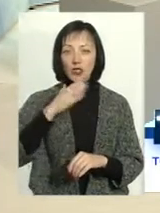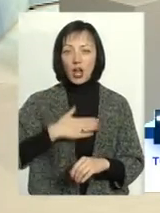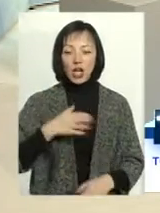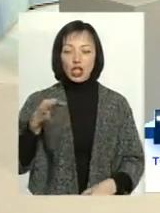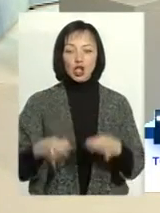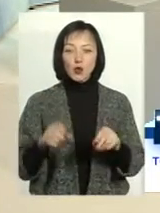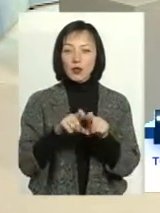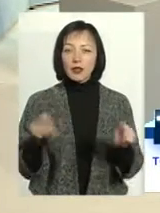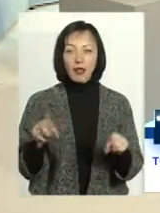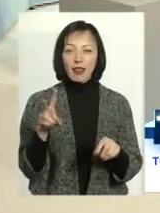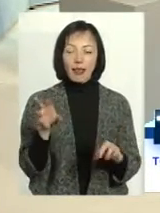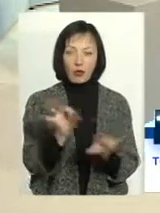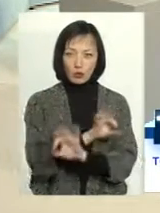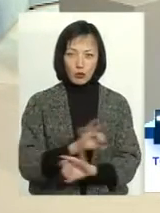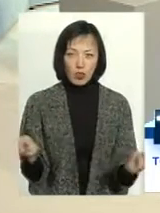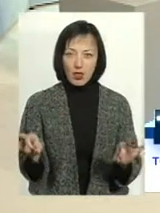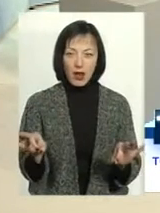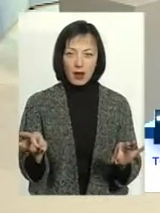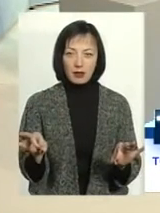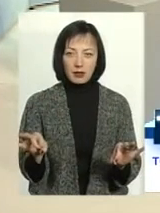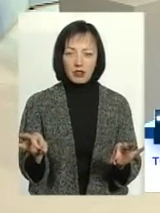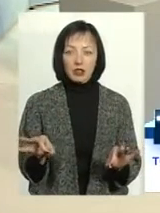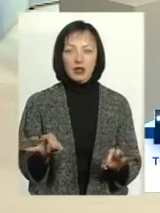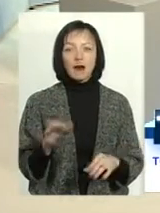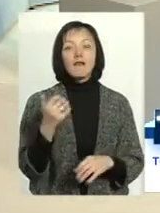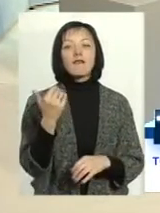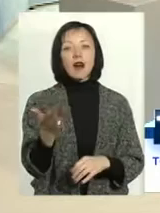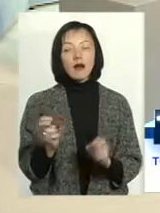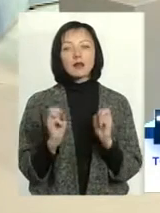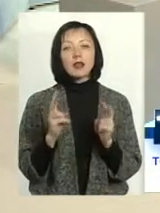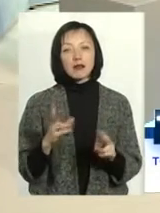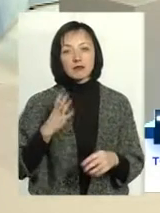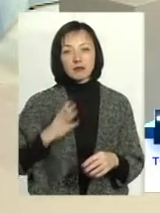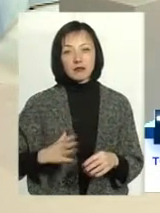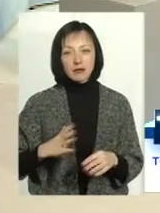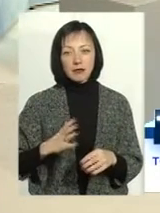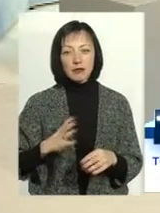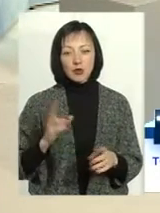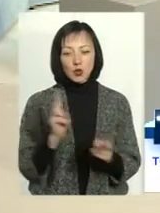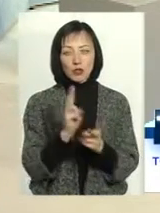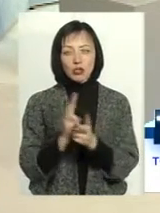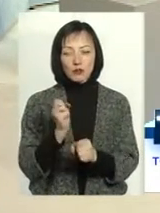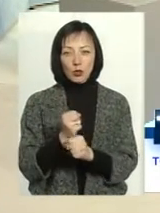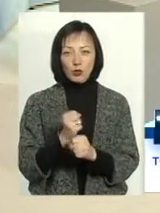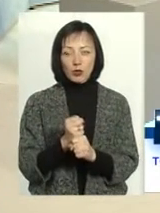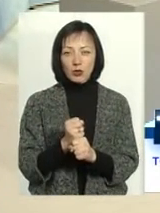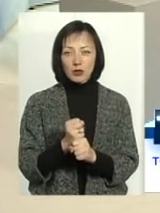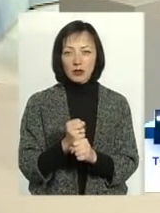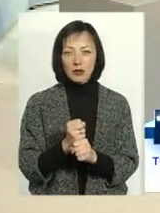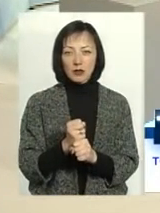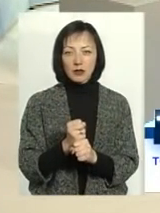суди далеко не досконалі. З чим вам доводиться зіштовхуватися, окрім от